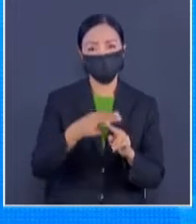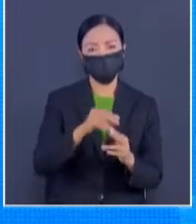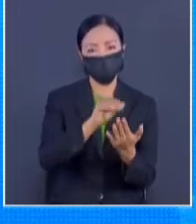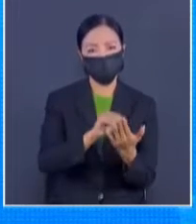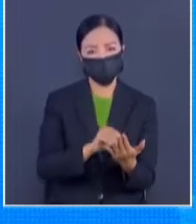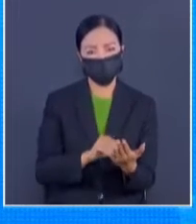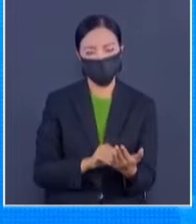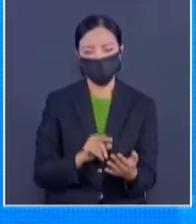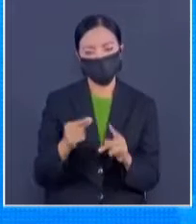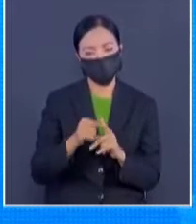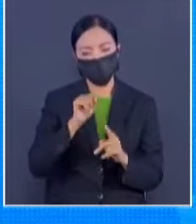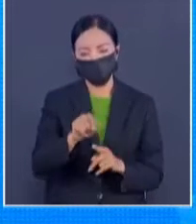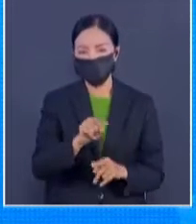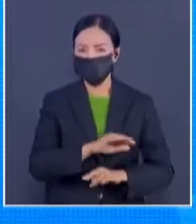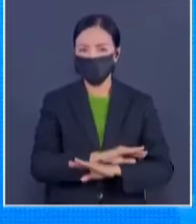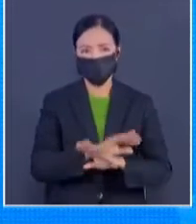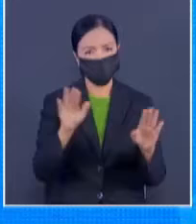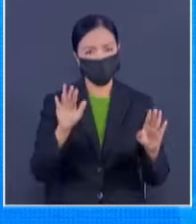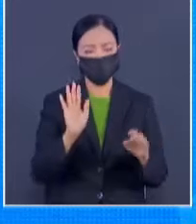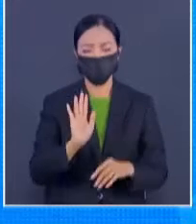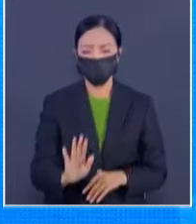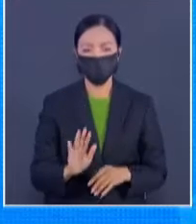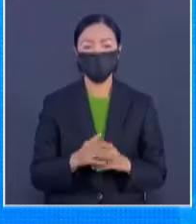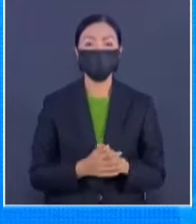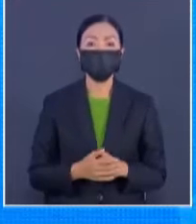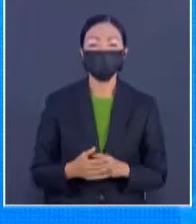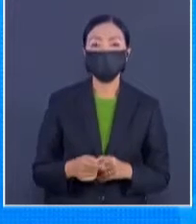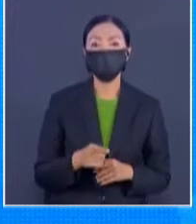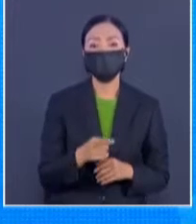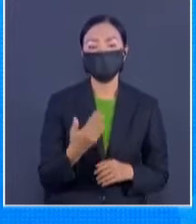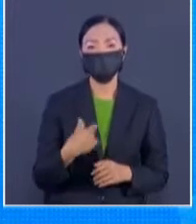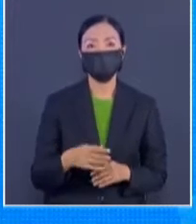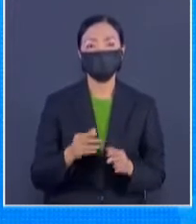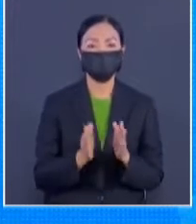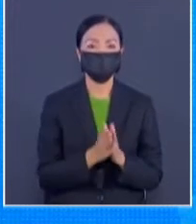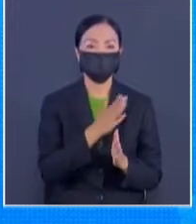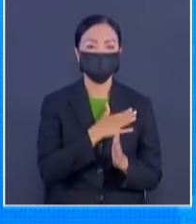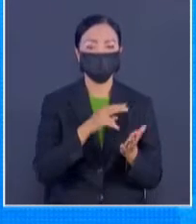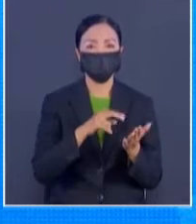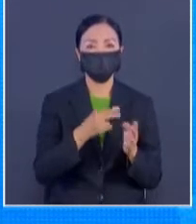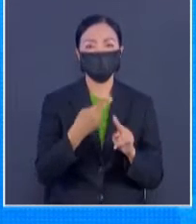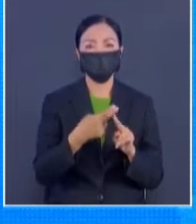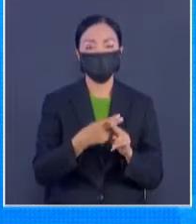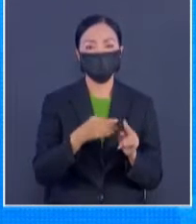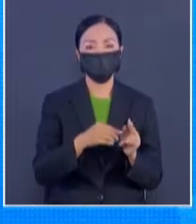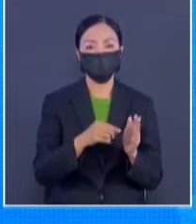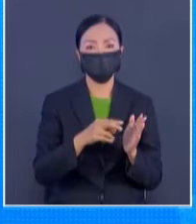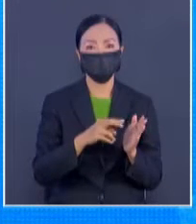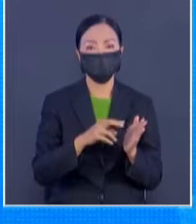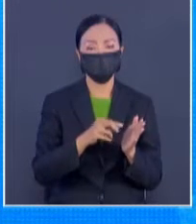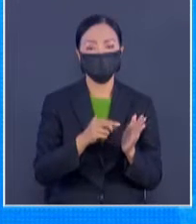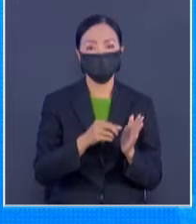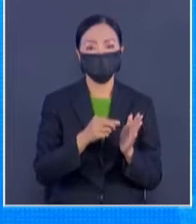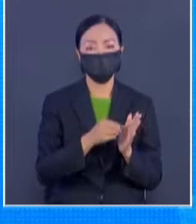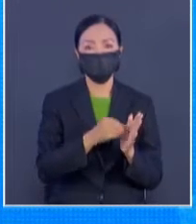พื่อคัดค้านคำสั่งของมหาเถรสมาคมค่ะกรณีที่มีการถอดถอนพระเทพสารเมธีซึ่งเป็นเจ้าคณะจังหวัดกาฬ